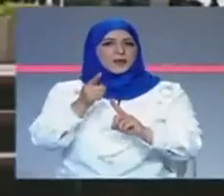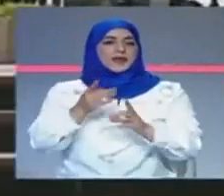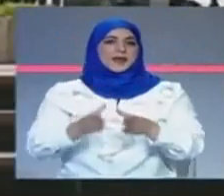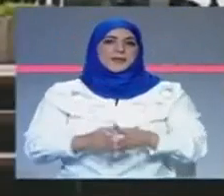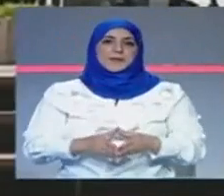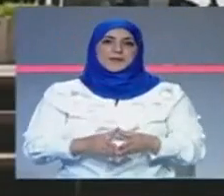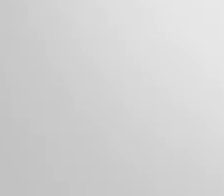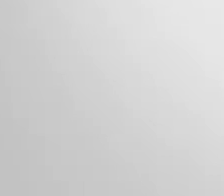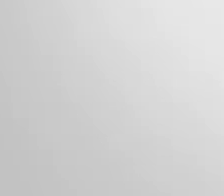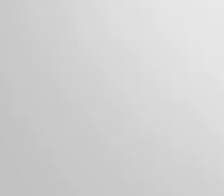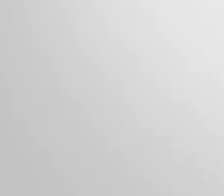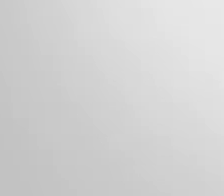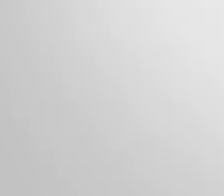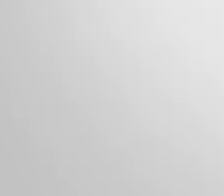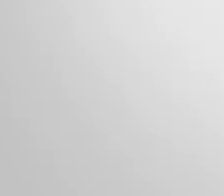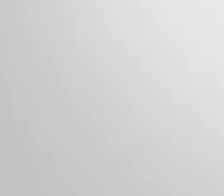الفعليه